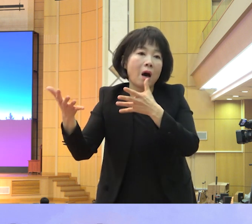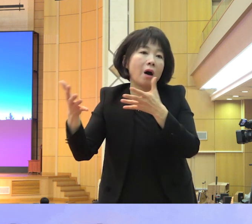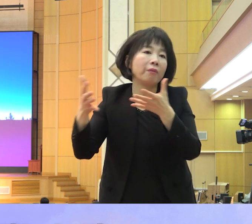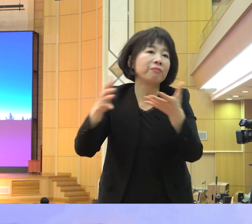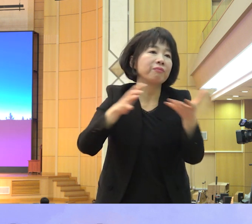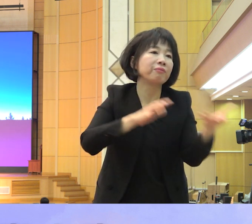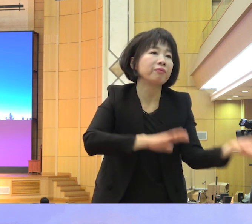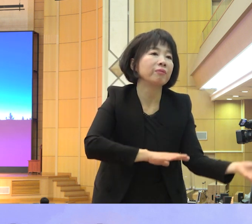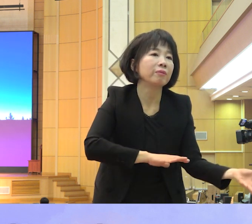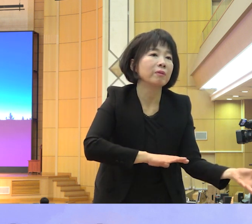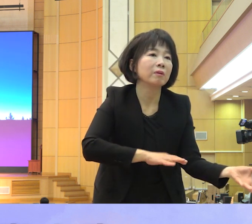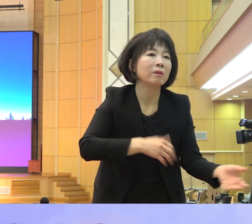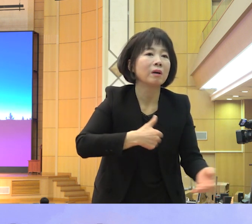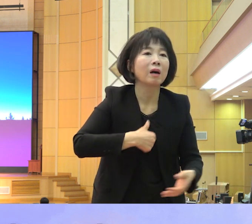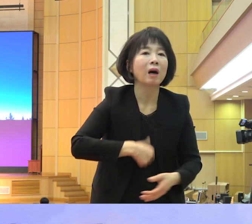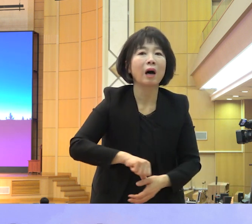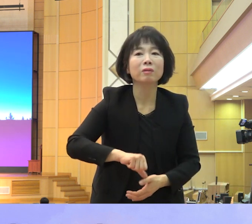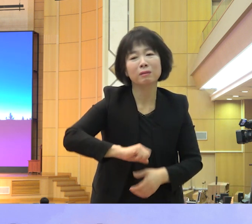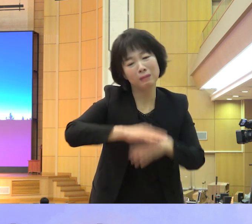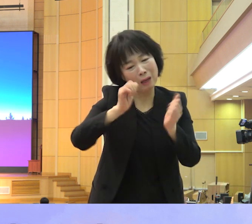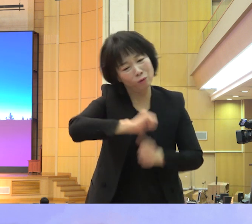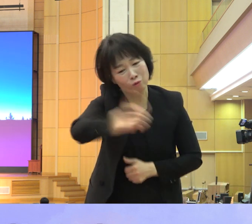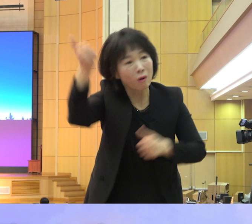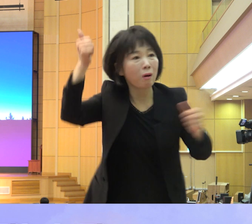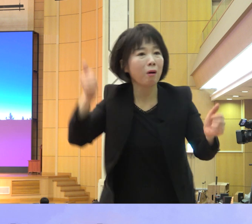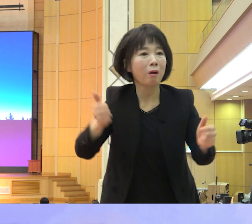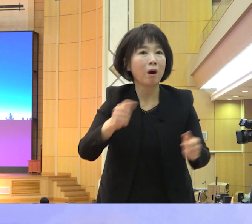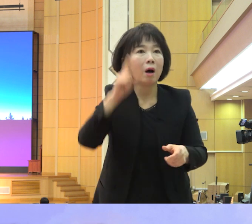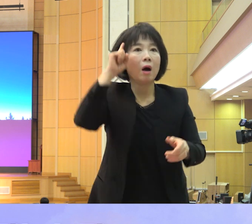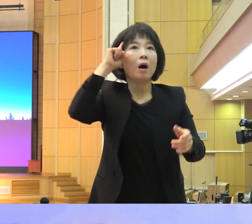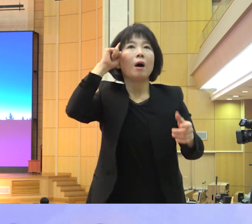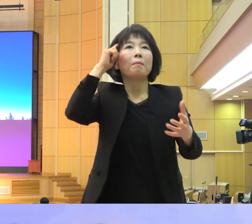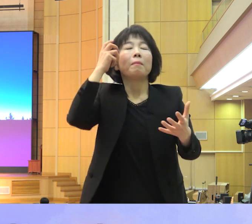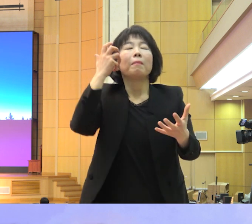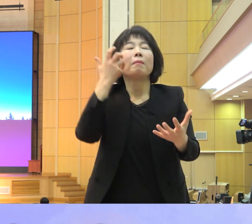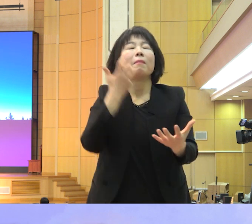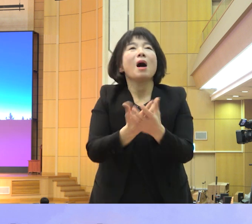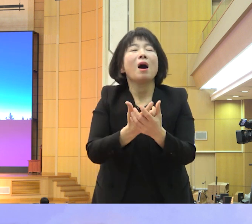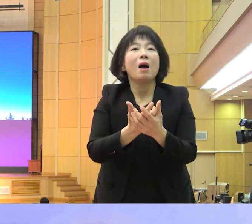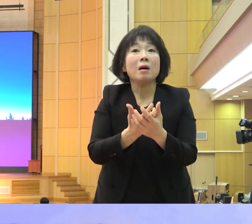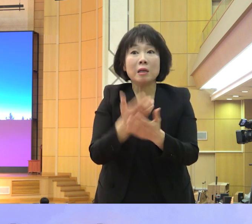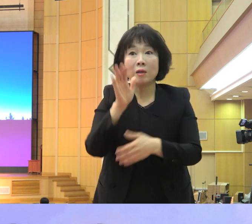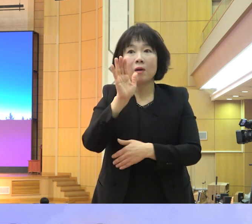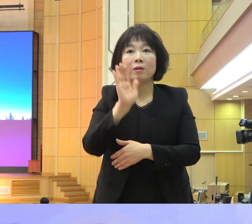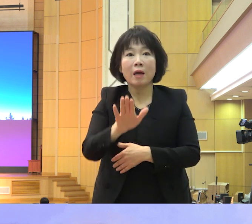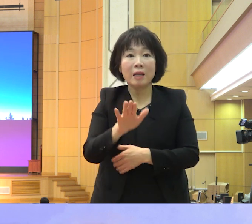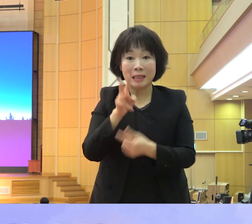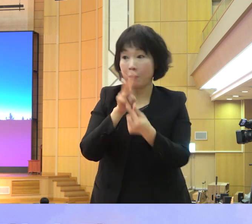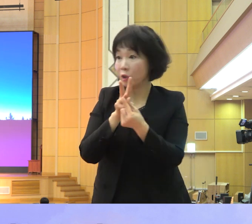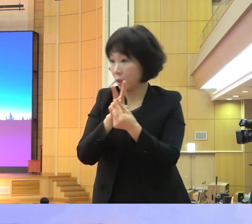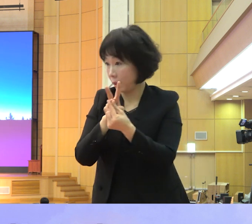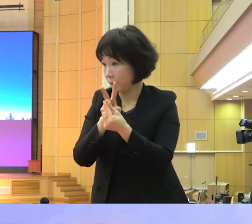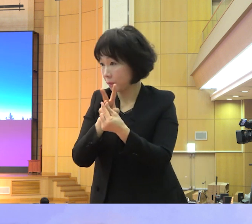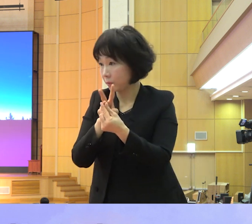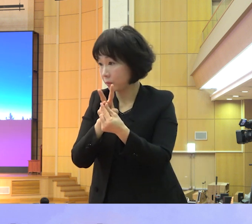아마 그 정도 되면은 인생을 포기했을지도 모르는 것입니다. 그런데 세